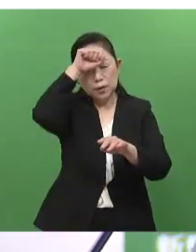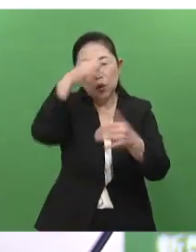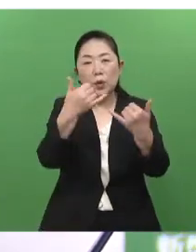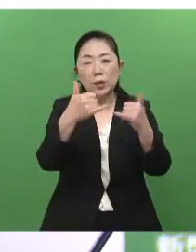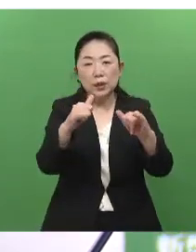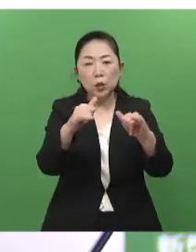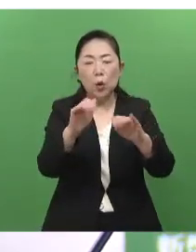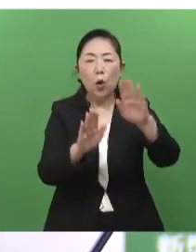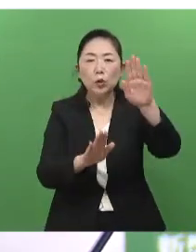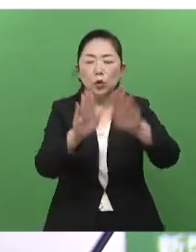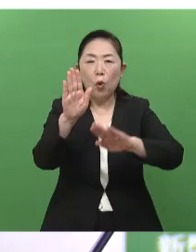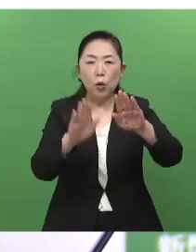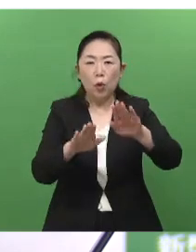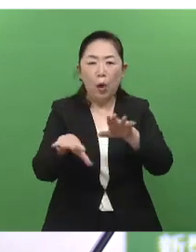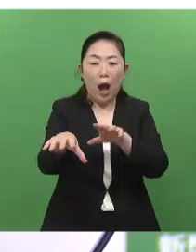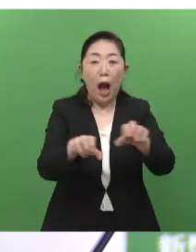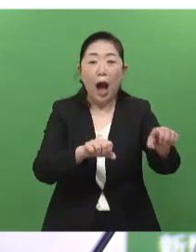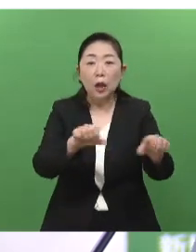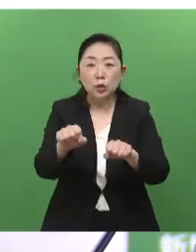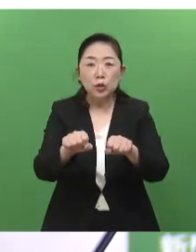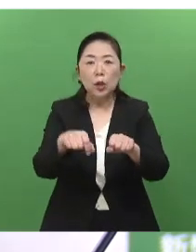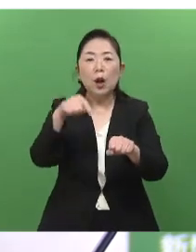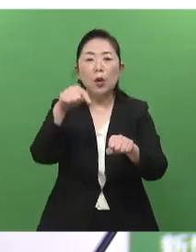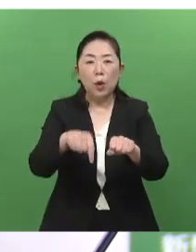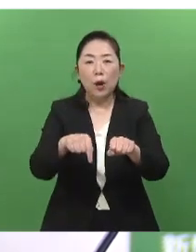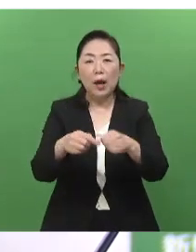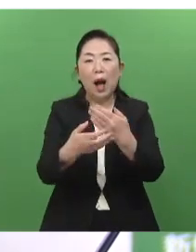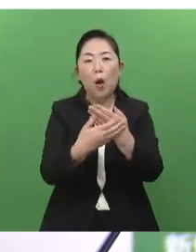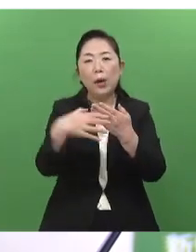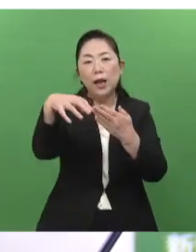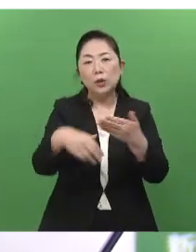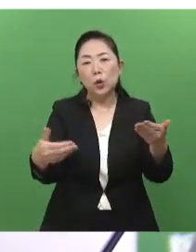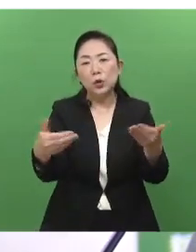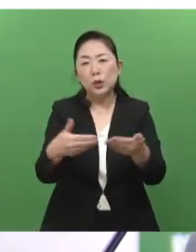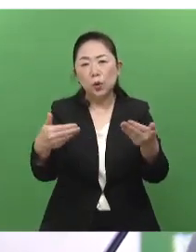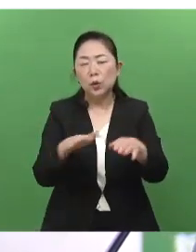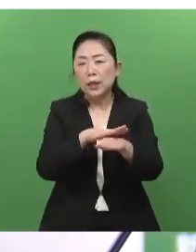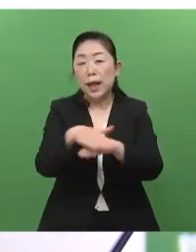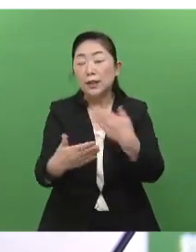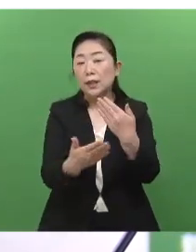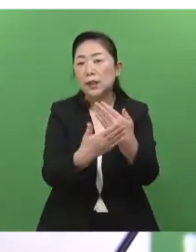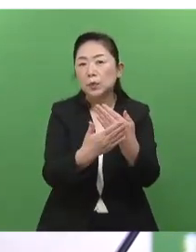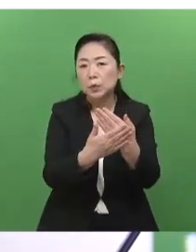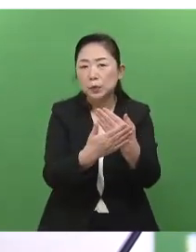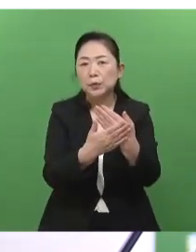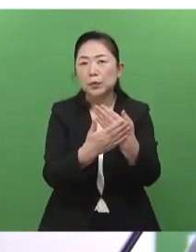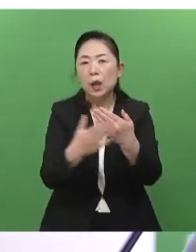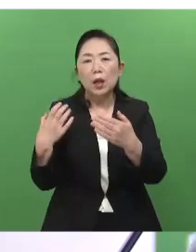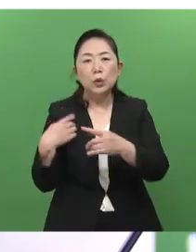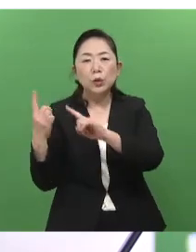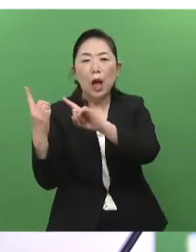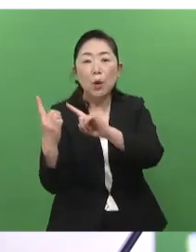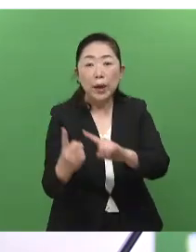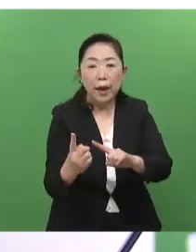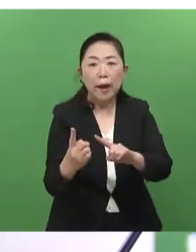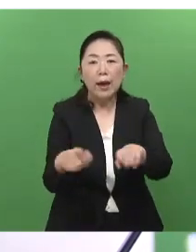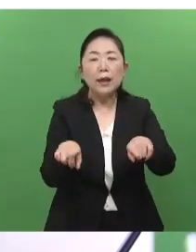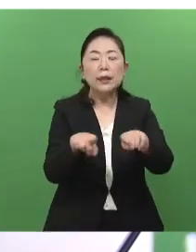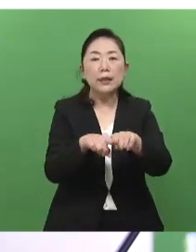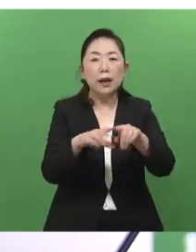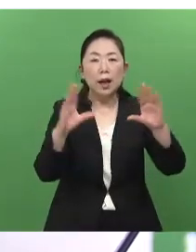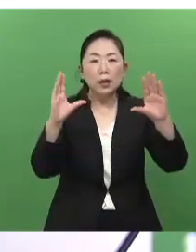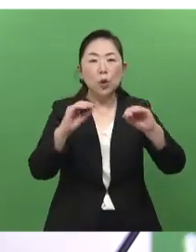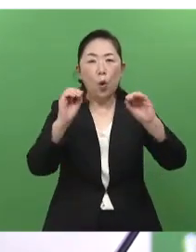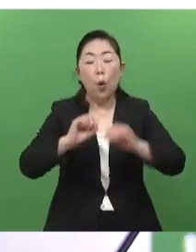かりと捉えていくのが保健所のお務めでありますから、そこは負担は軽減するけども、情報はきっちりと得られ